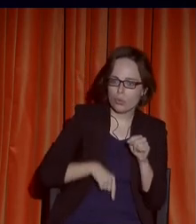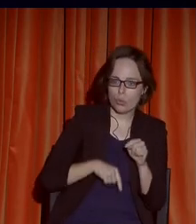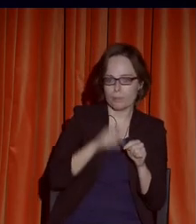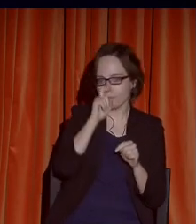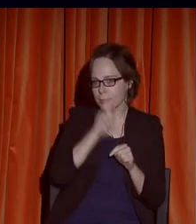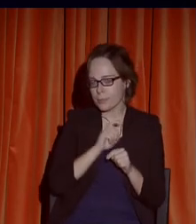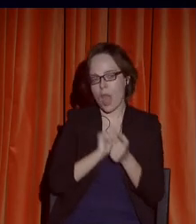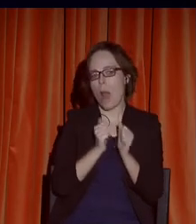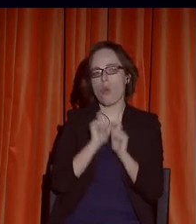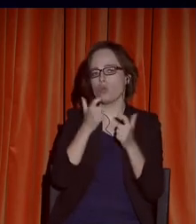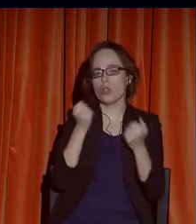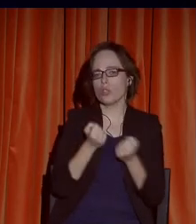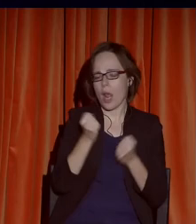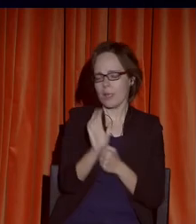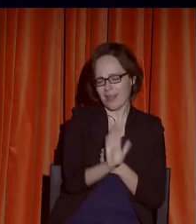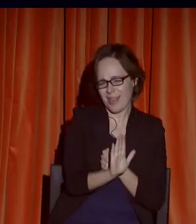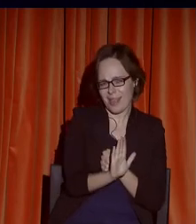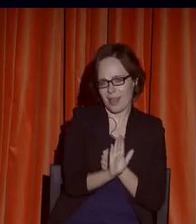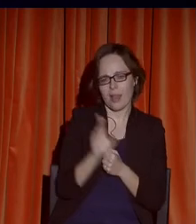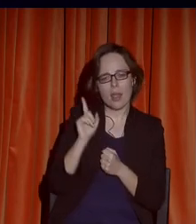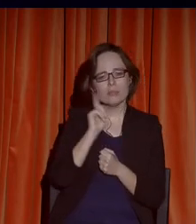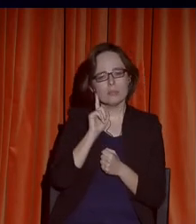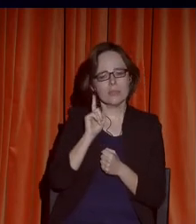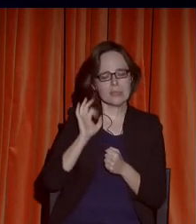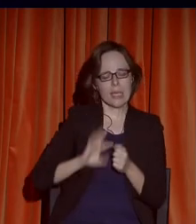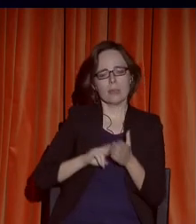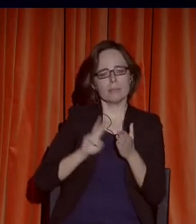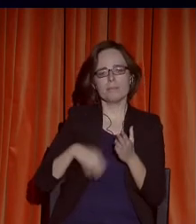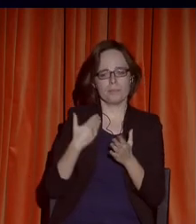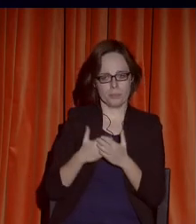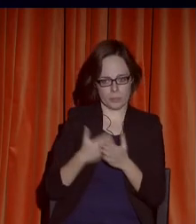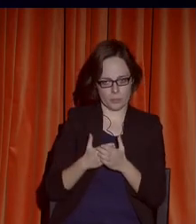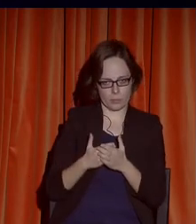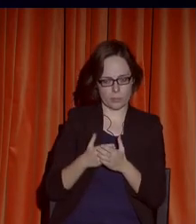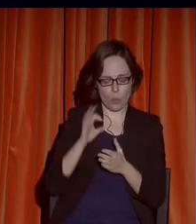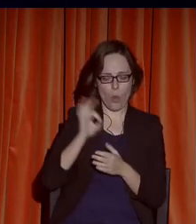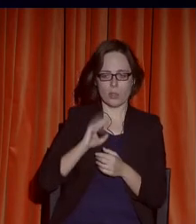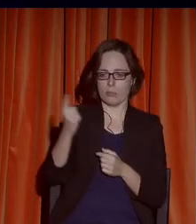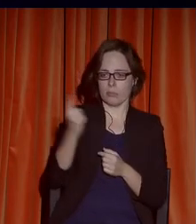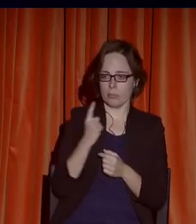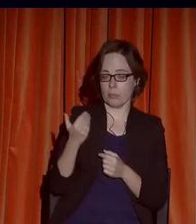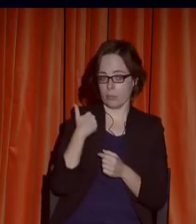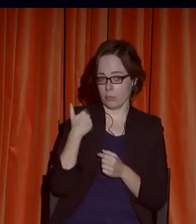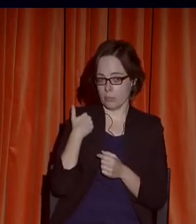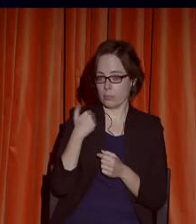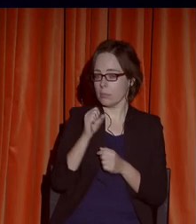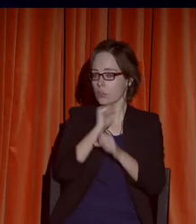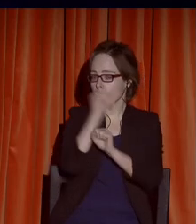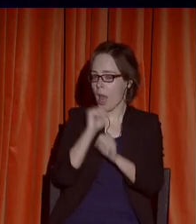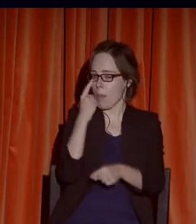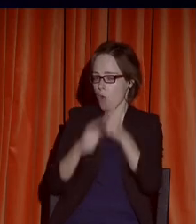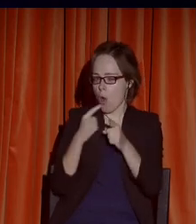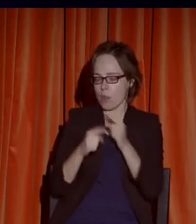że cokolwiek tam się działo nie tak, a odszedł stamtąd dlatego, przyszedł do mnie i powiedział: mamo, nikt z polityków, z żadnej